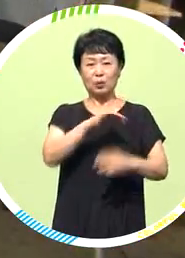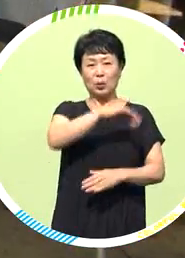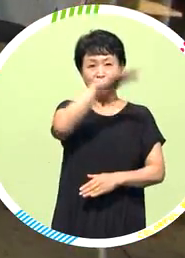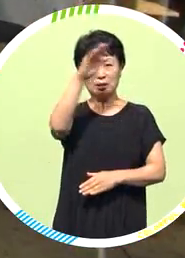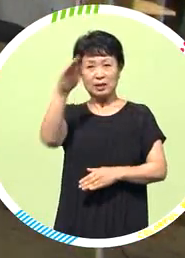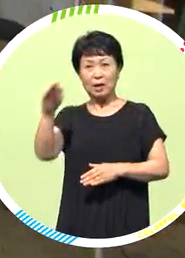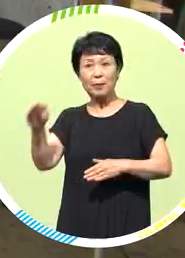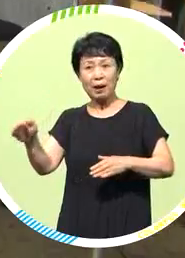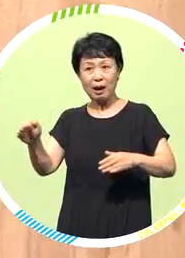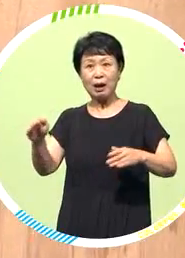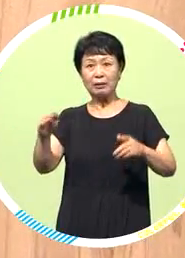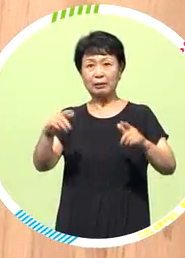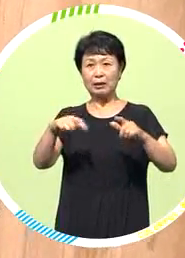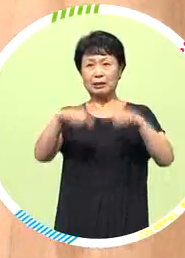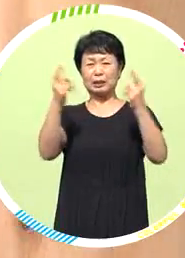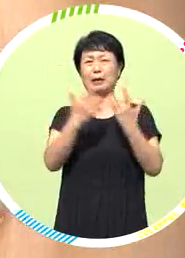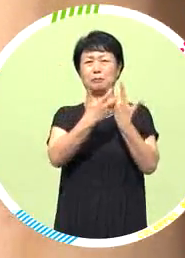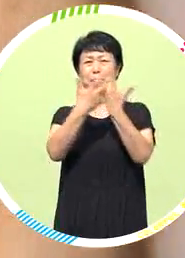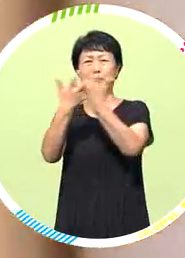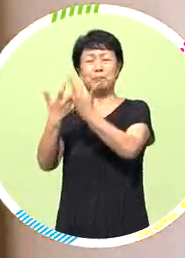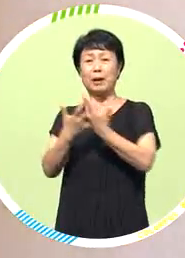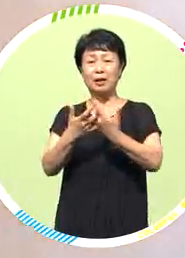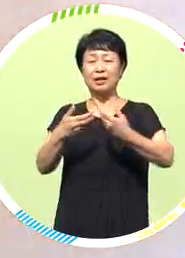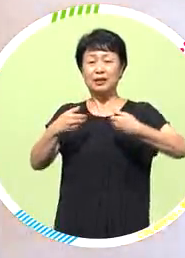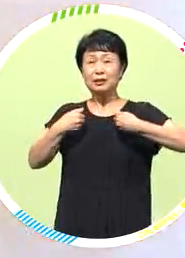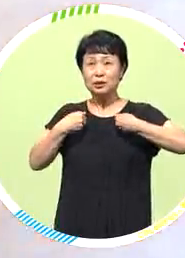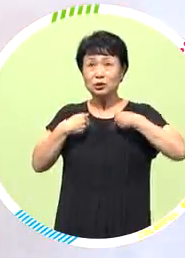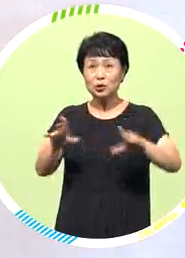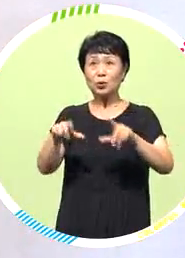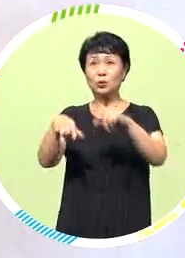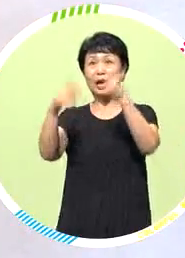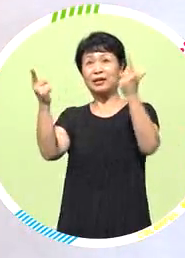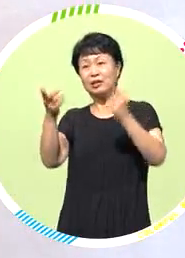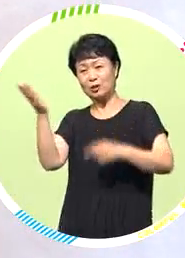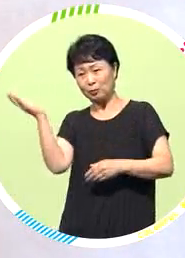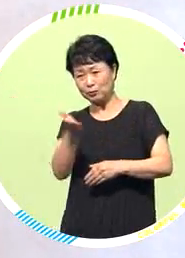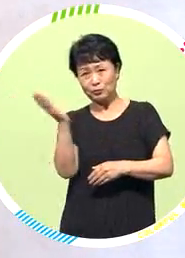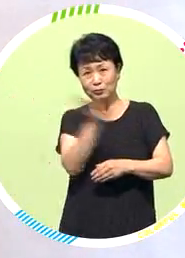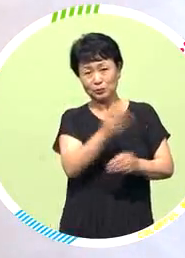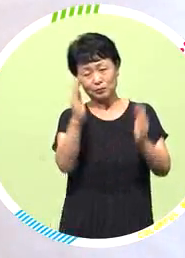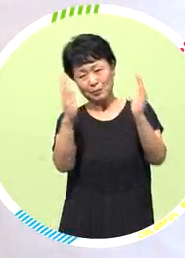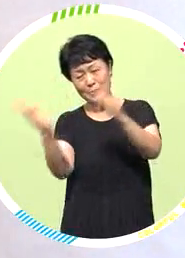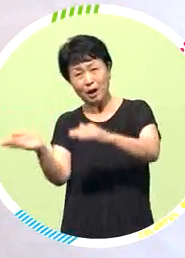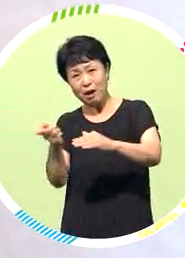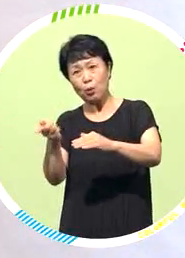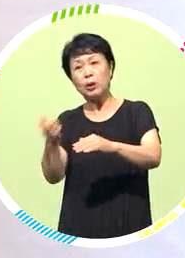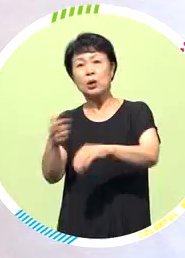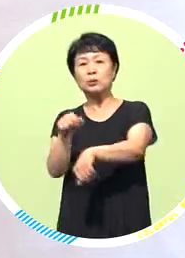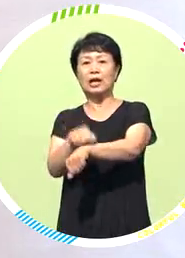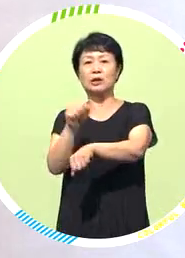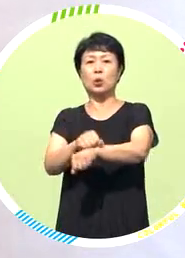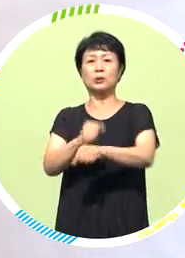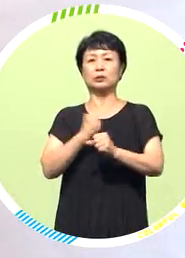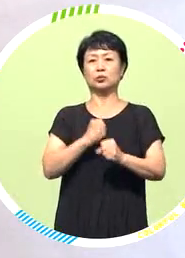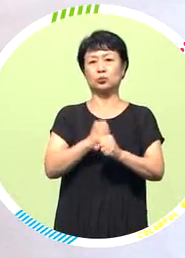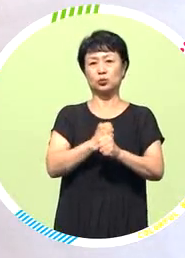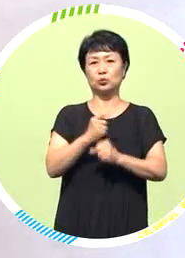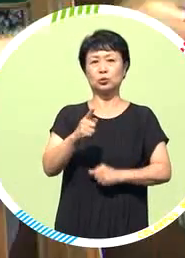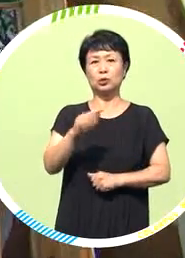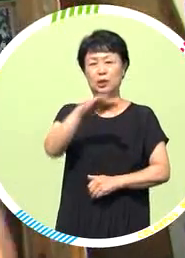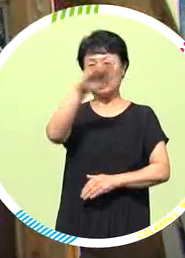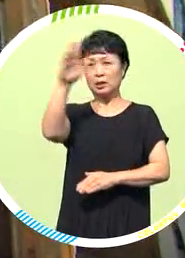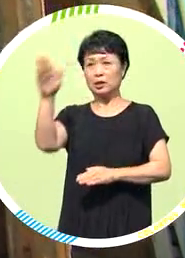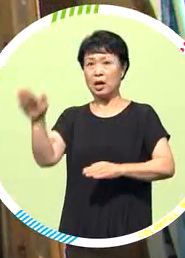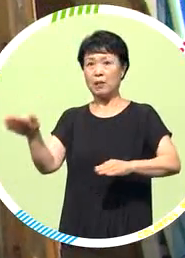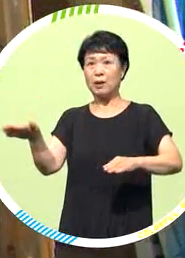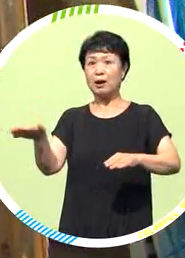ます。 間伐材、 山がですね、今健康じゃないと海のもう健康にならないんですね、